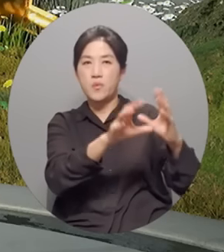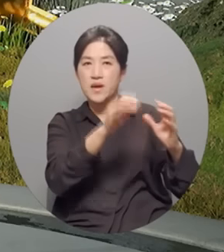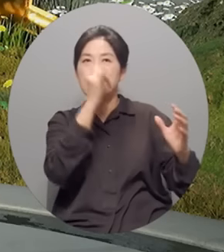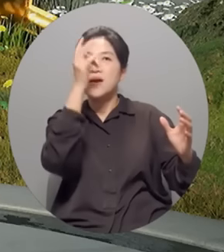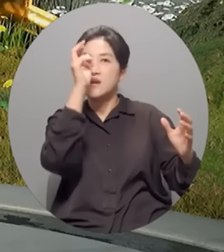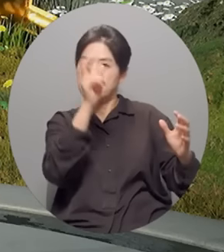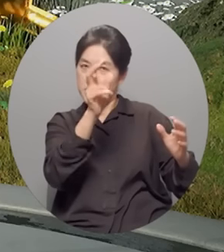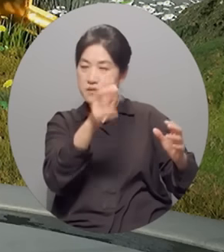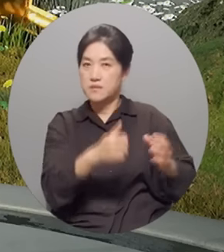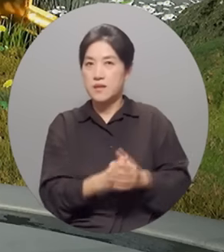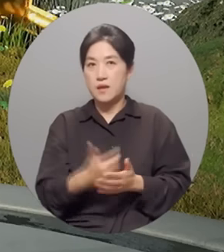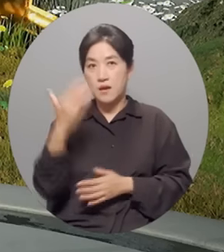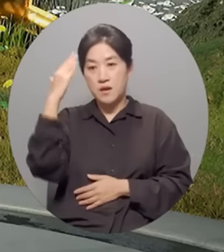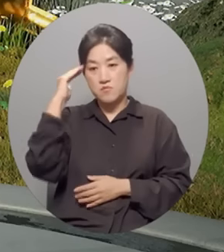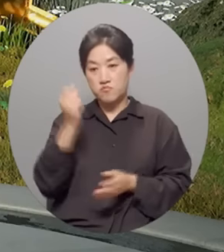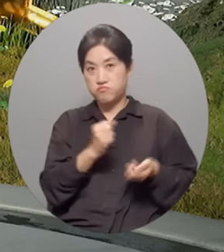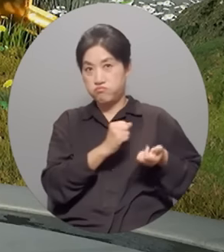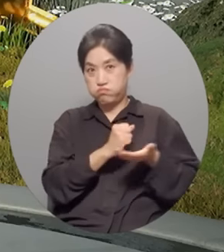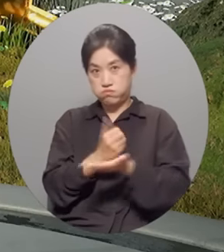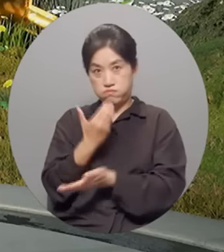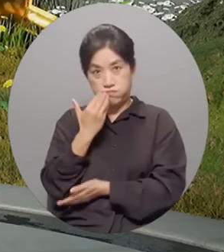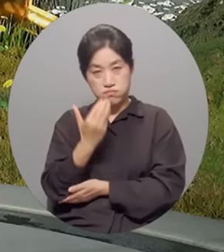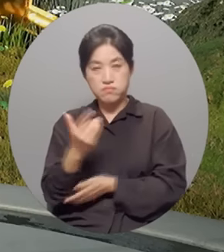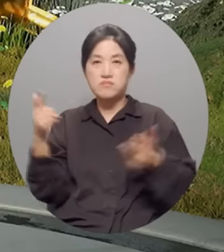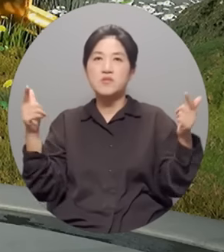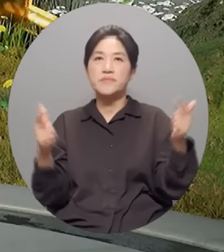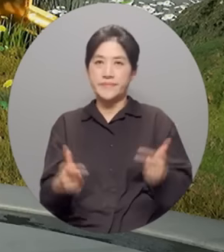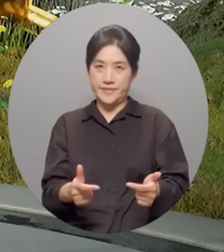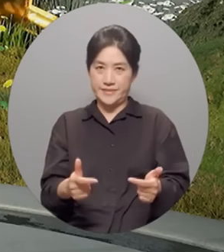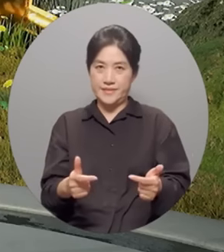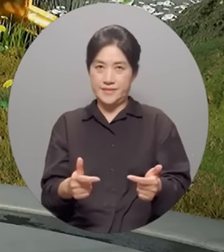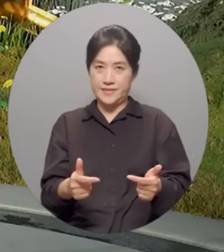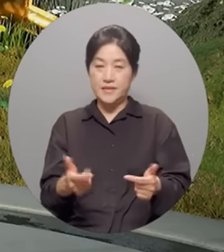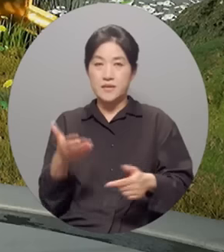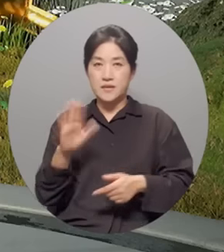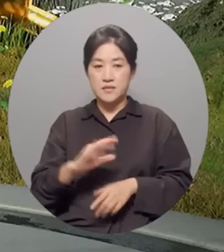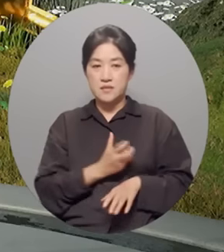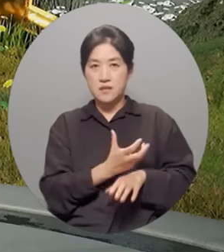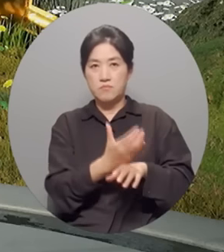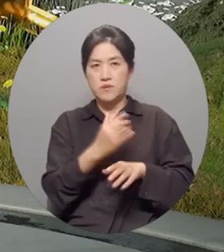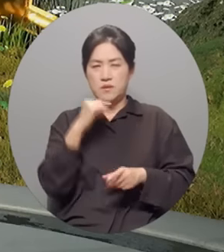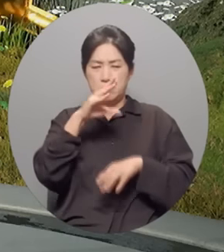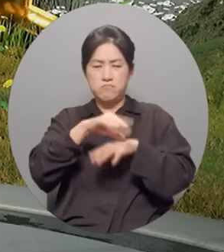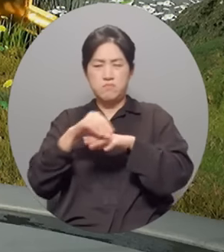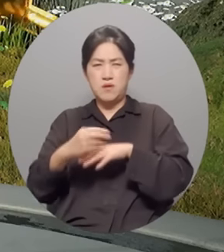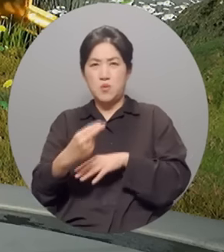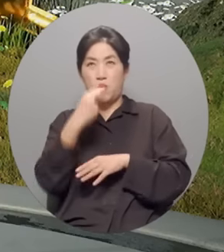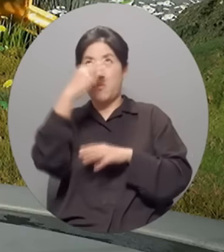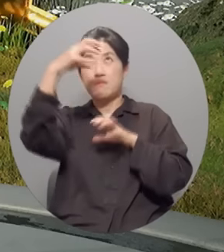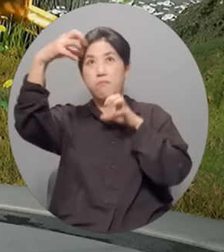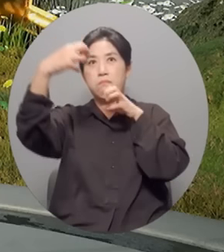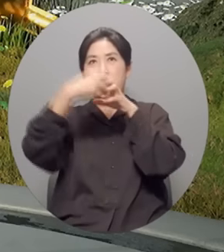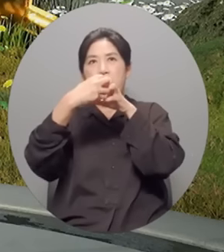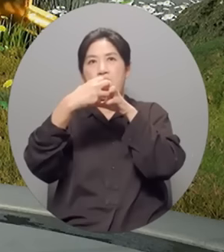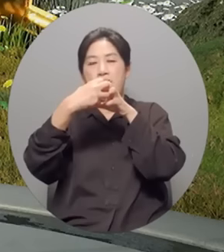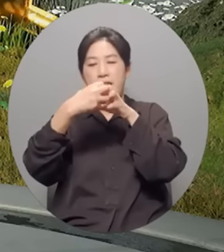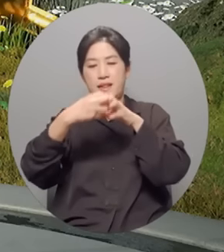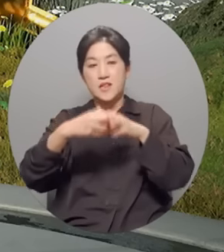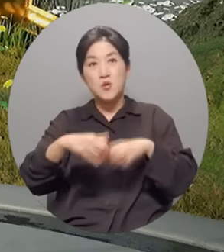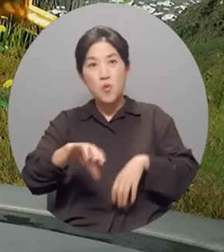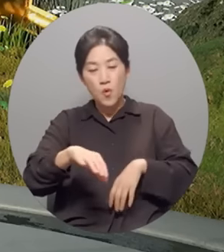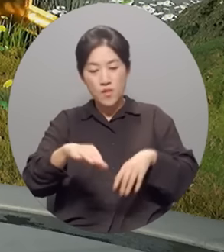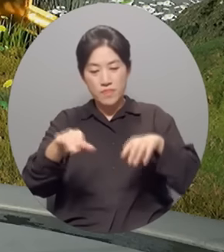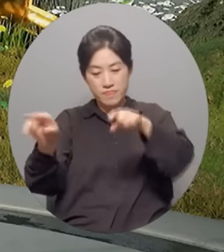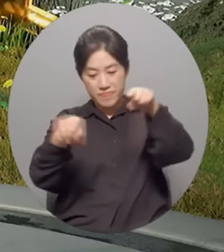보이는데요 우리나라의 영향 의주 가능성은 줄어들었지만이 태풍의 수준기 와 창 공기가 충돌하는 일부 남부 지방은